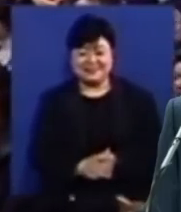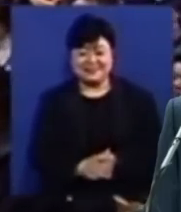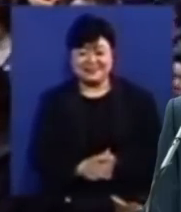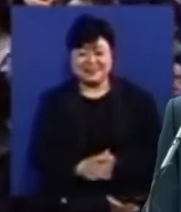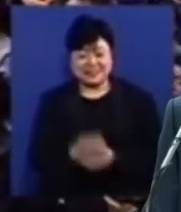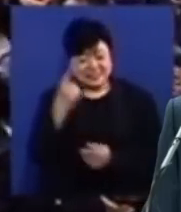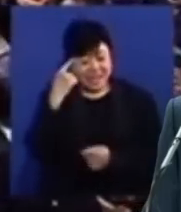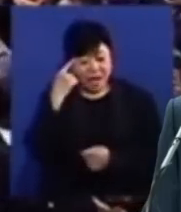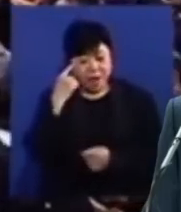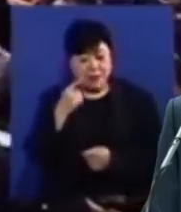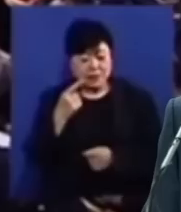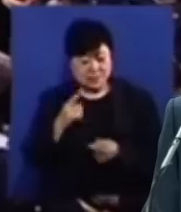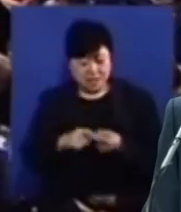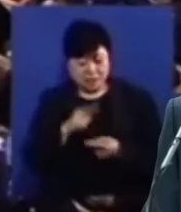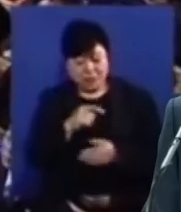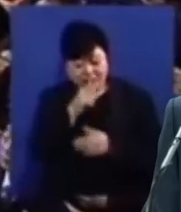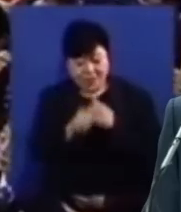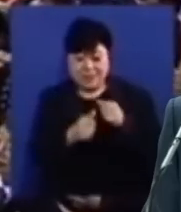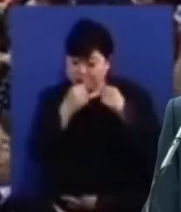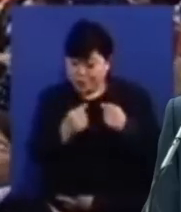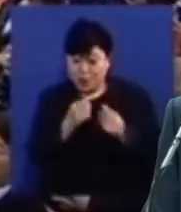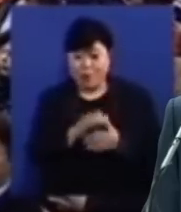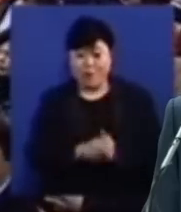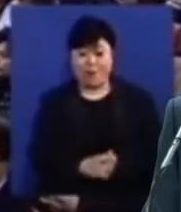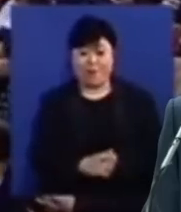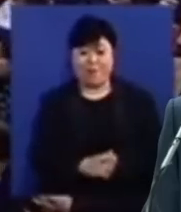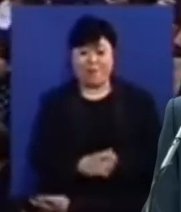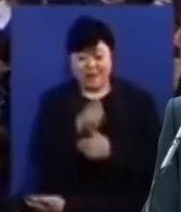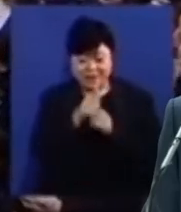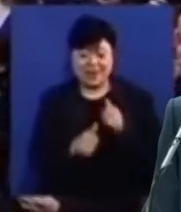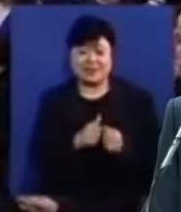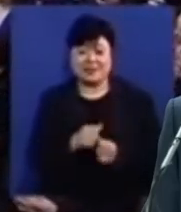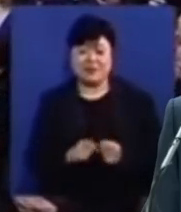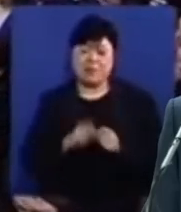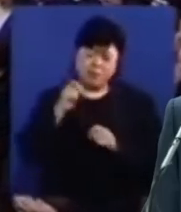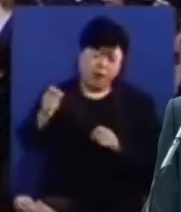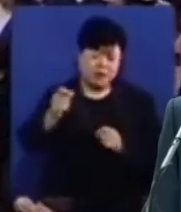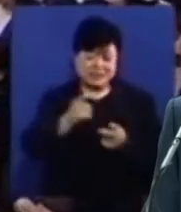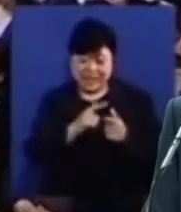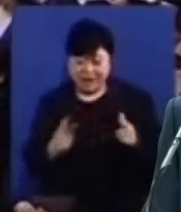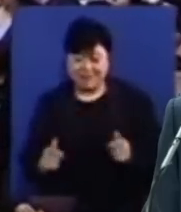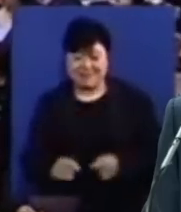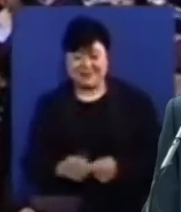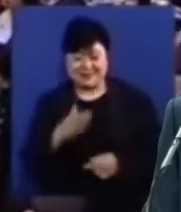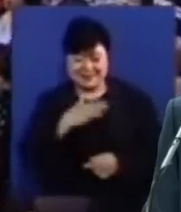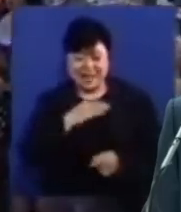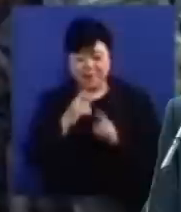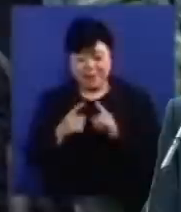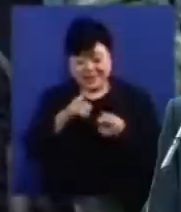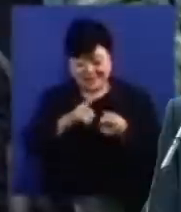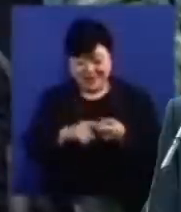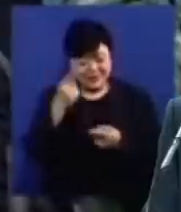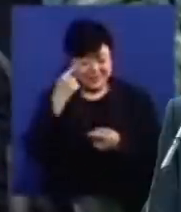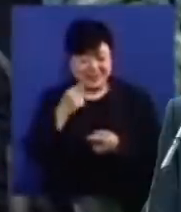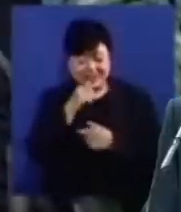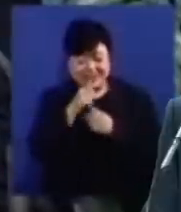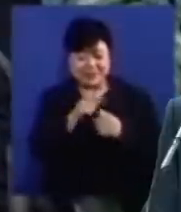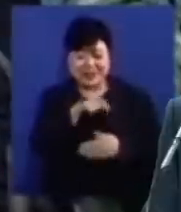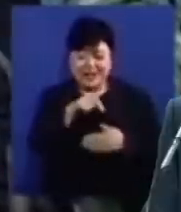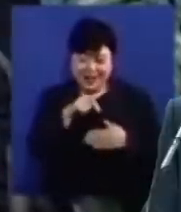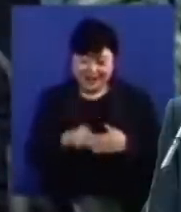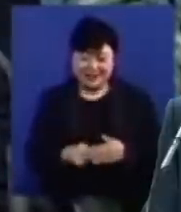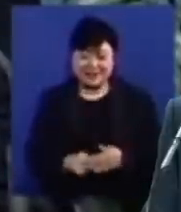그렇게 생각하니까 그 생각 속에 하나님이 계시다고요. 하나님이 구만리 장세는 멀리 계신 것이 아니라 내가 그렇게 생각할 때 하나님 그